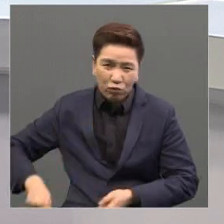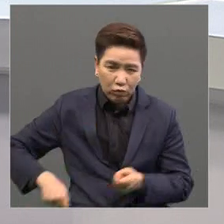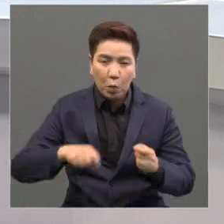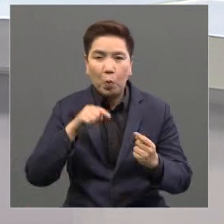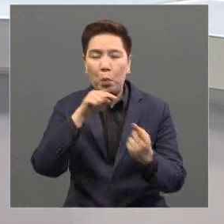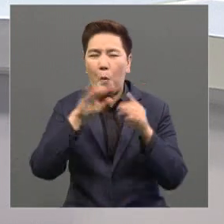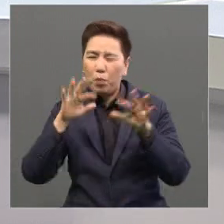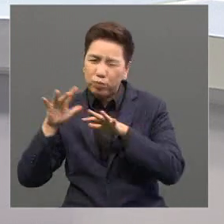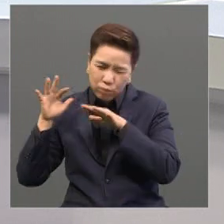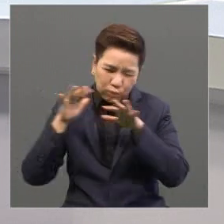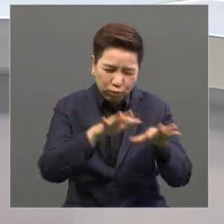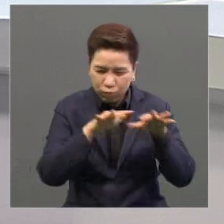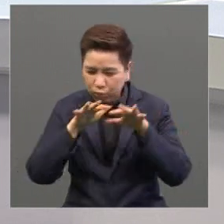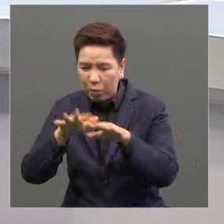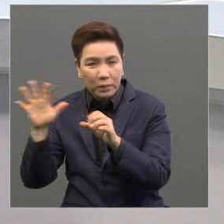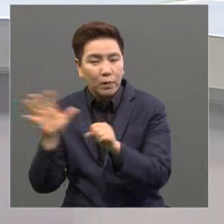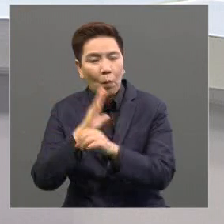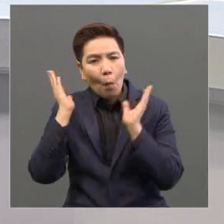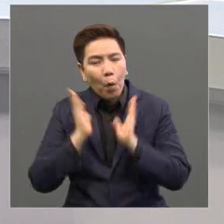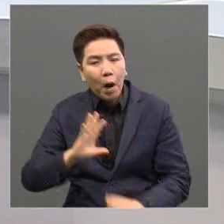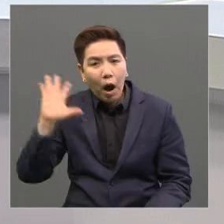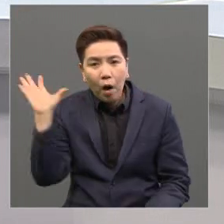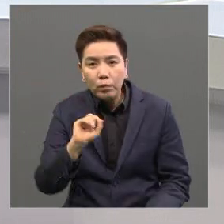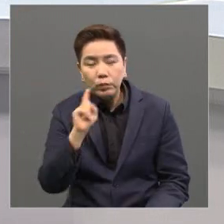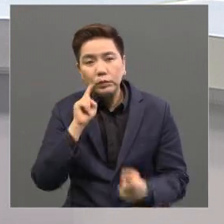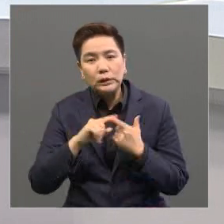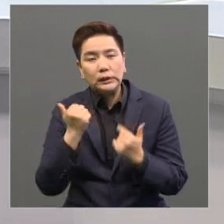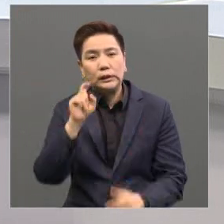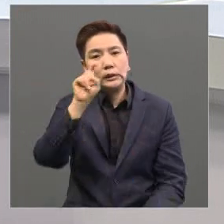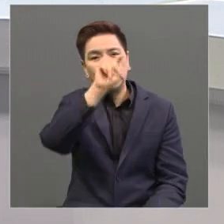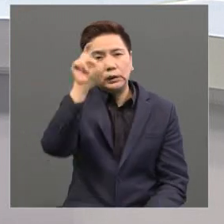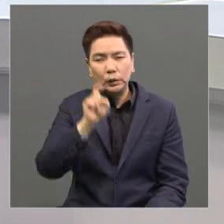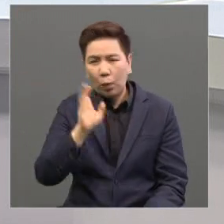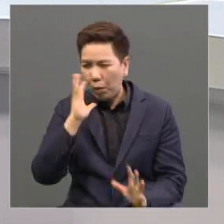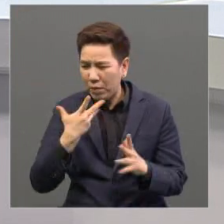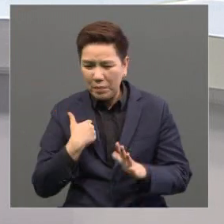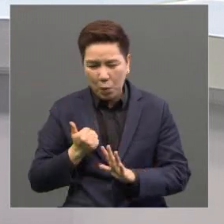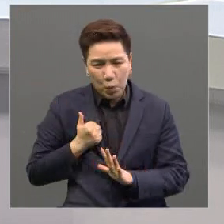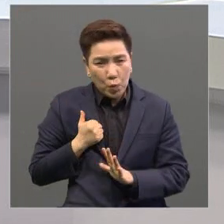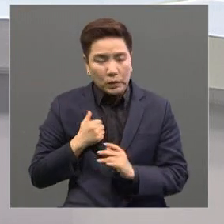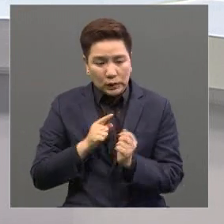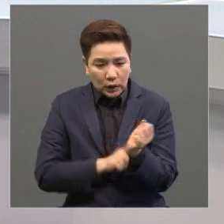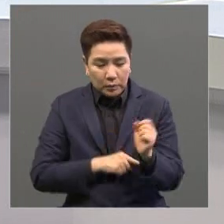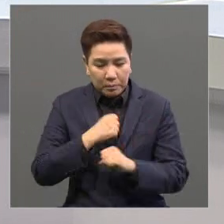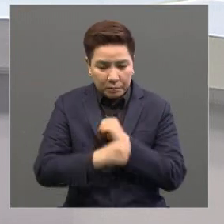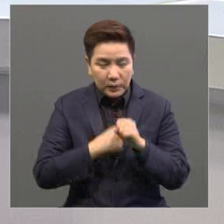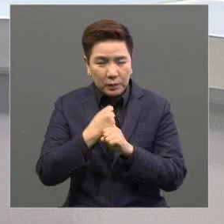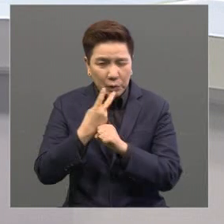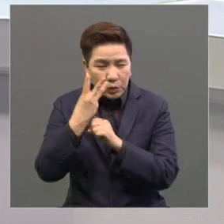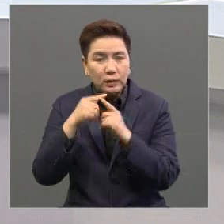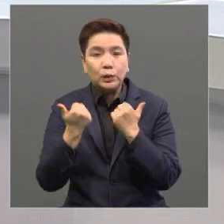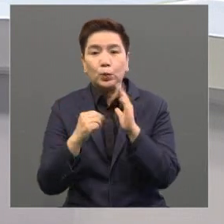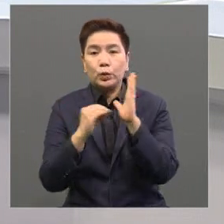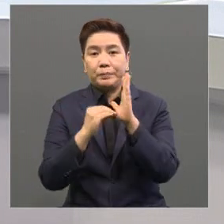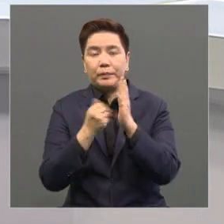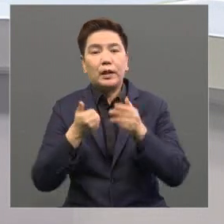คนเยอะทุกจุดคนมาจากไหนมีคำถามคำถามนี้อยู่เสมอในวันอั้นมานานใช่ค่ะอย่างเช่นกรุงเทพฯ